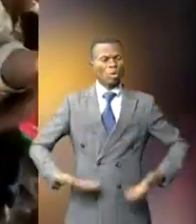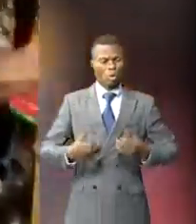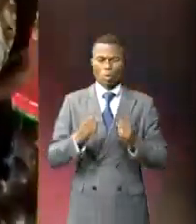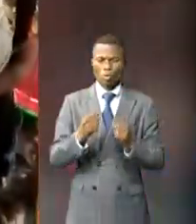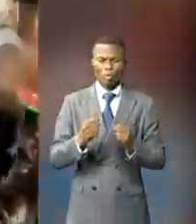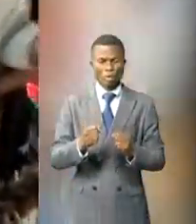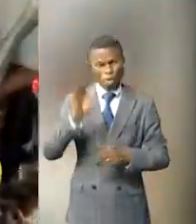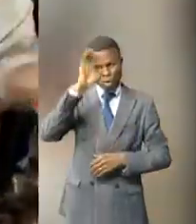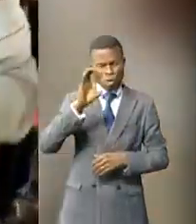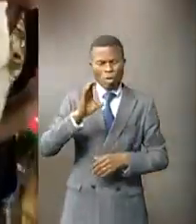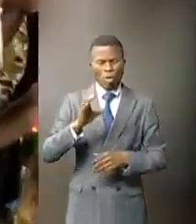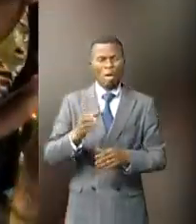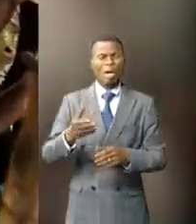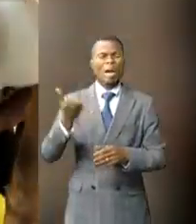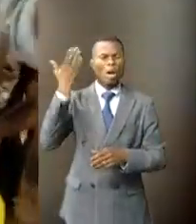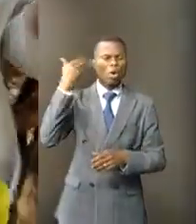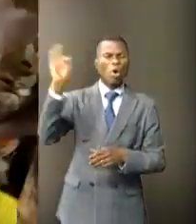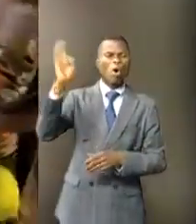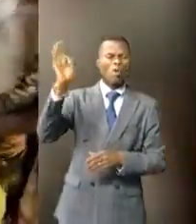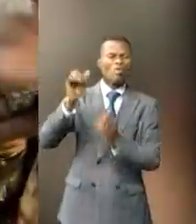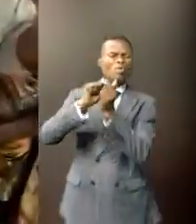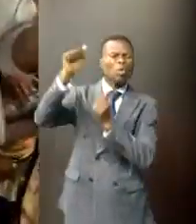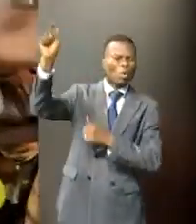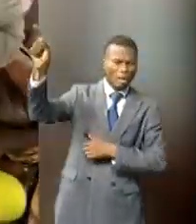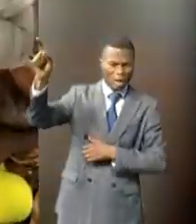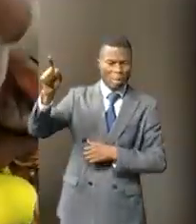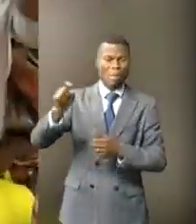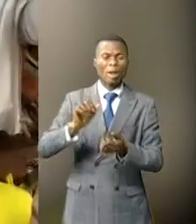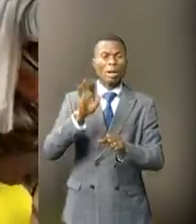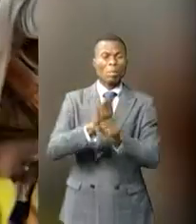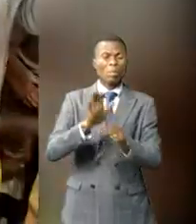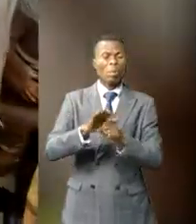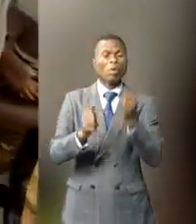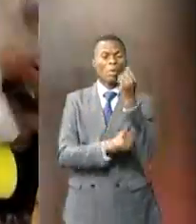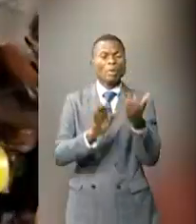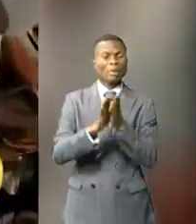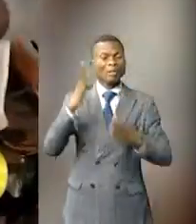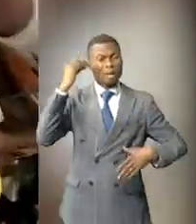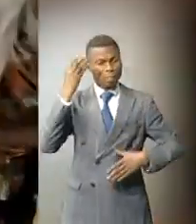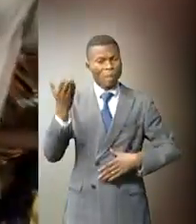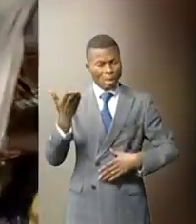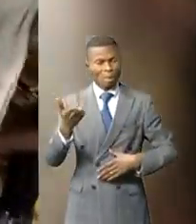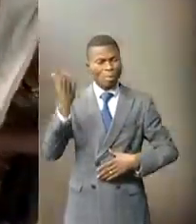On allait chercher de l'eau dans la forêt avec tous les dangers. Plusieurs sont tombés malades.